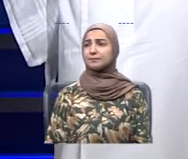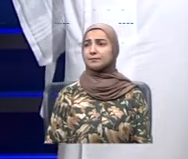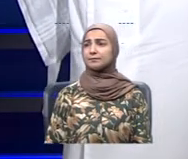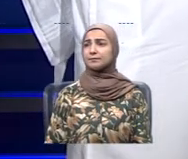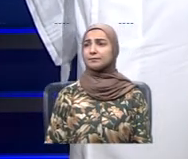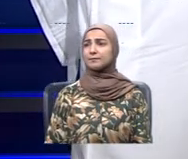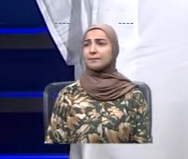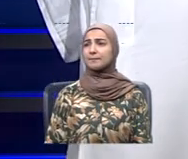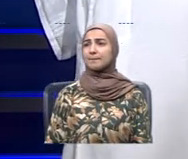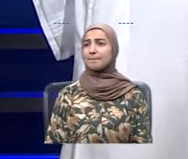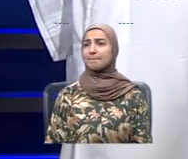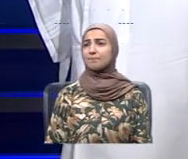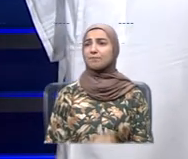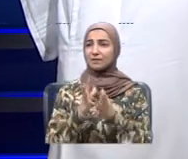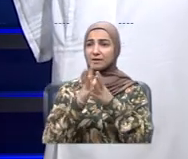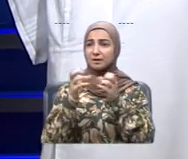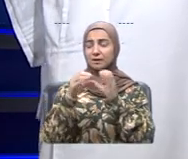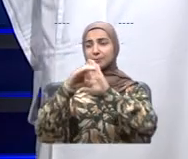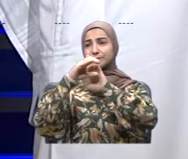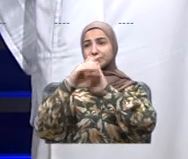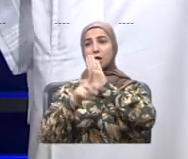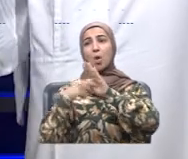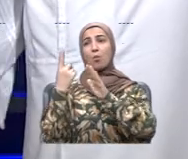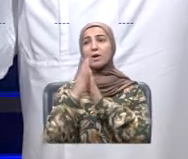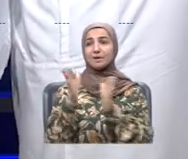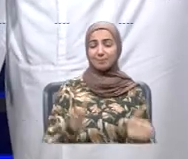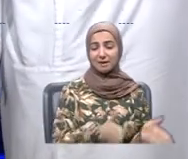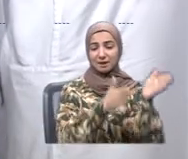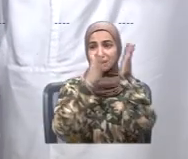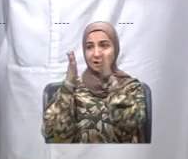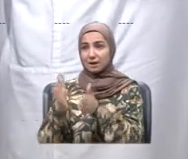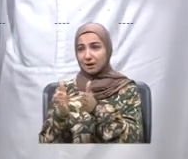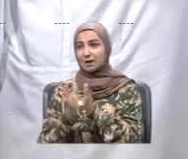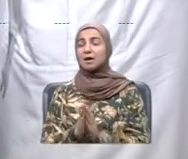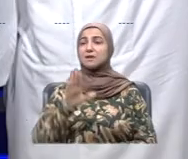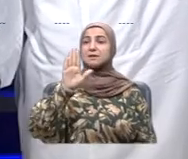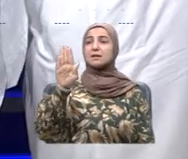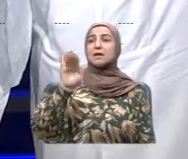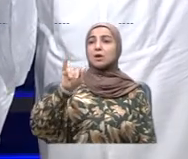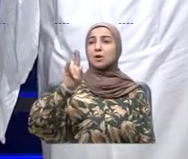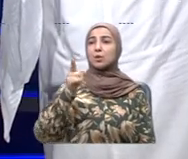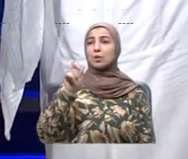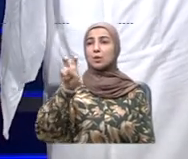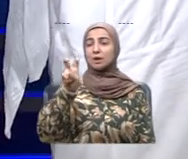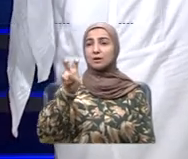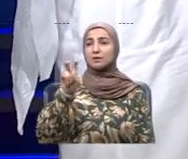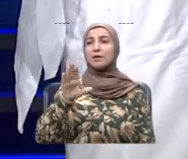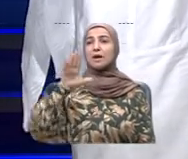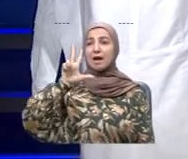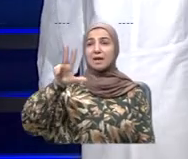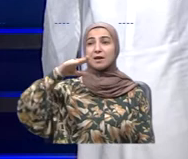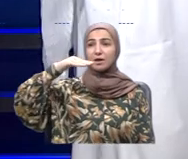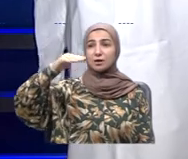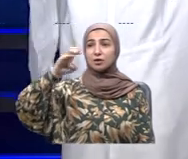بذلك أتممنا تحليل الأطروحة وننتقل إلى شرح المقطع الثاني وهو سيرورة الحجاج